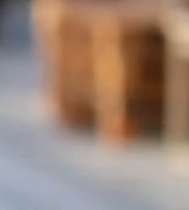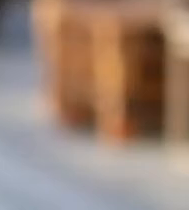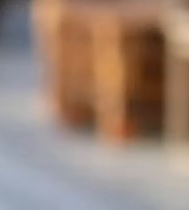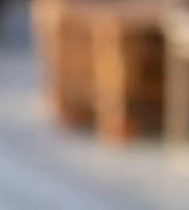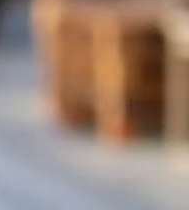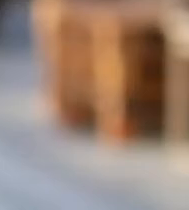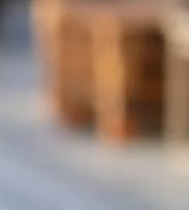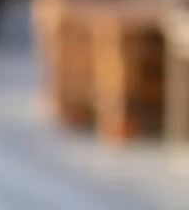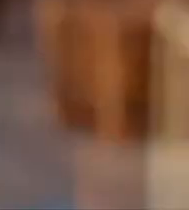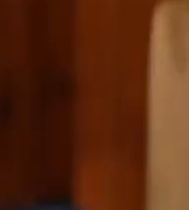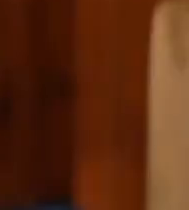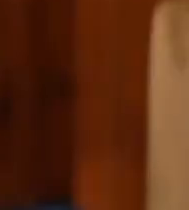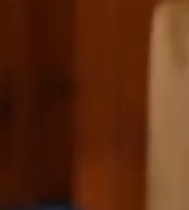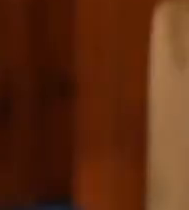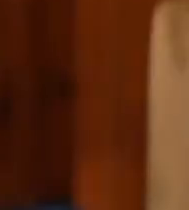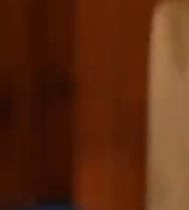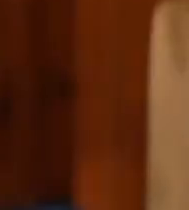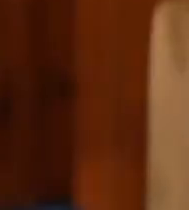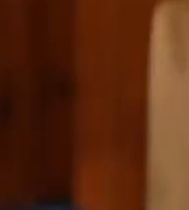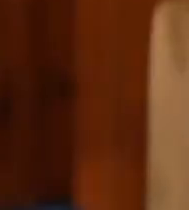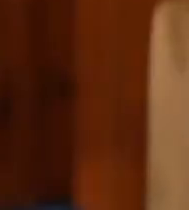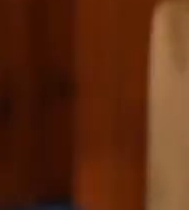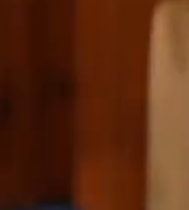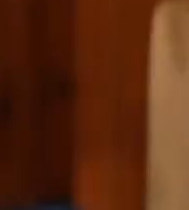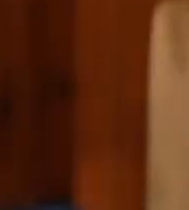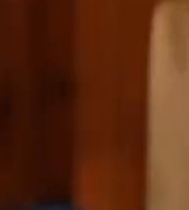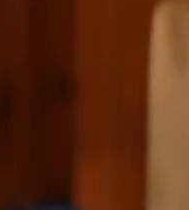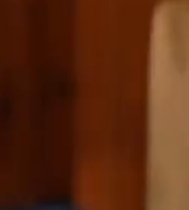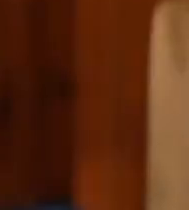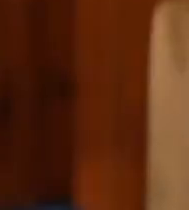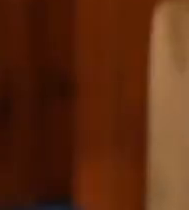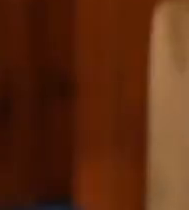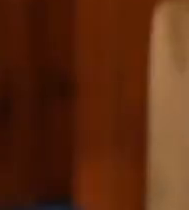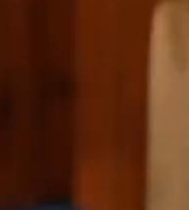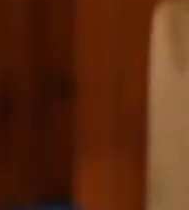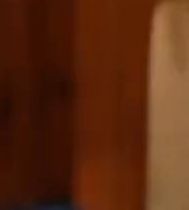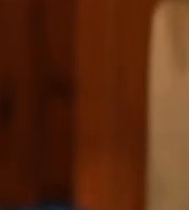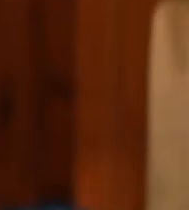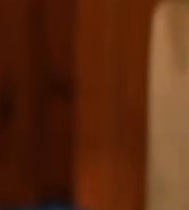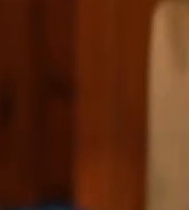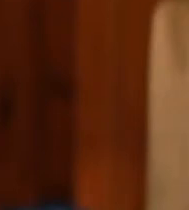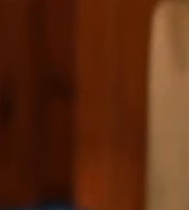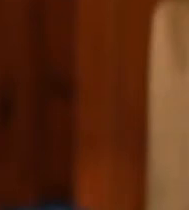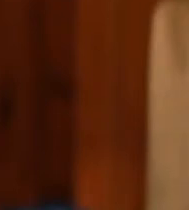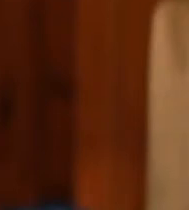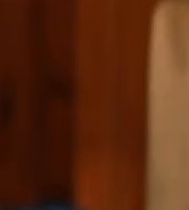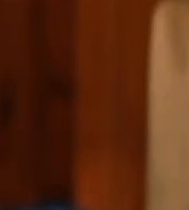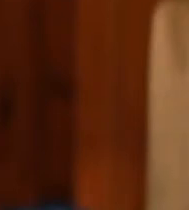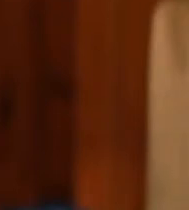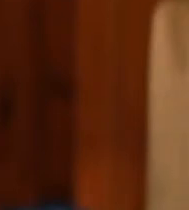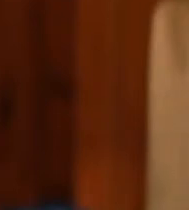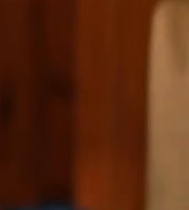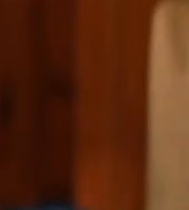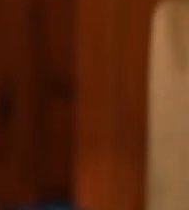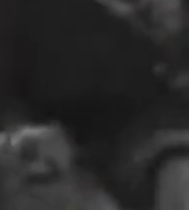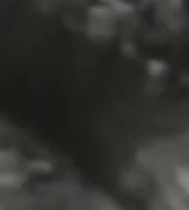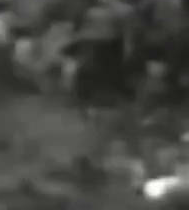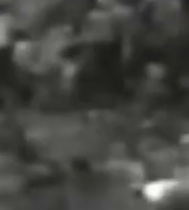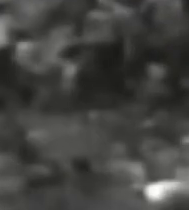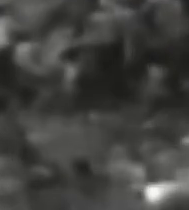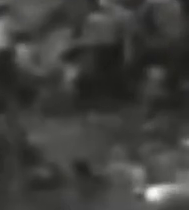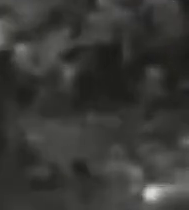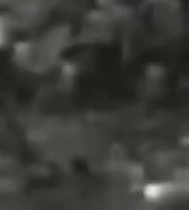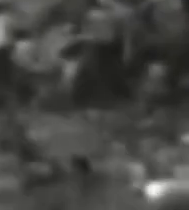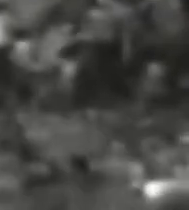ქართულ კინოში მუშაობდა. რაღაც ნაბიჯებს ესეთ იმაში უთვლიდნენ სისუსტეში, მაგრამ ეს სისუსტე არ იყო.